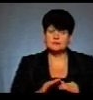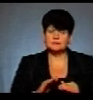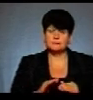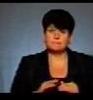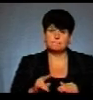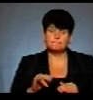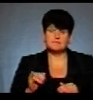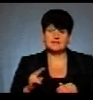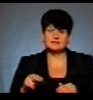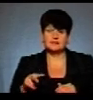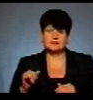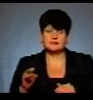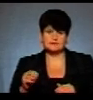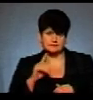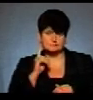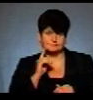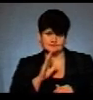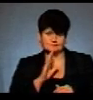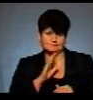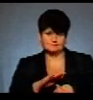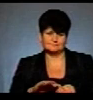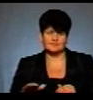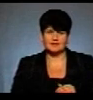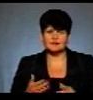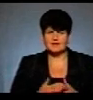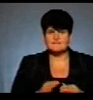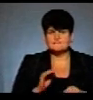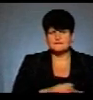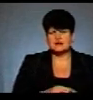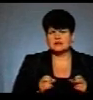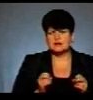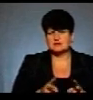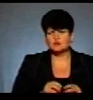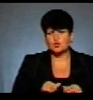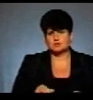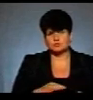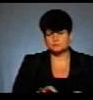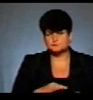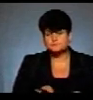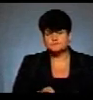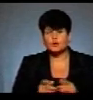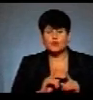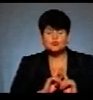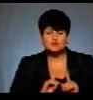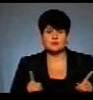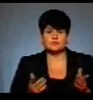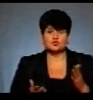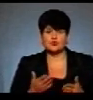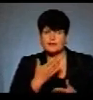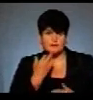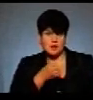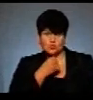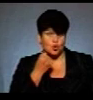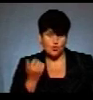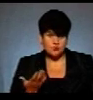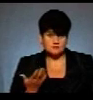є фактором ризику теж для розвитку булінгу. Особливо, якщо немає дорослих,